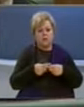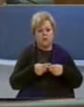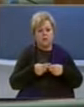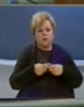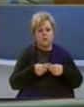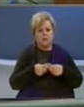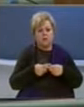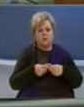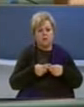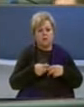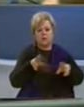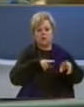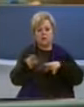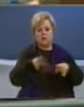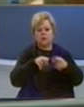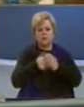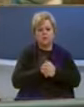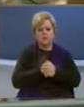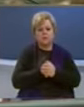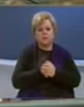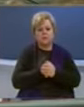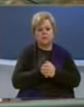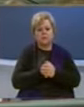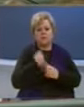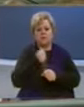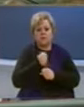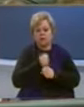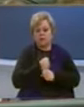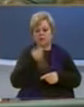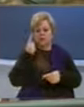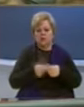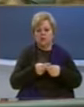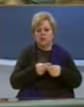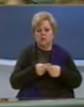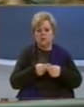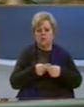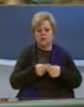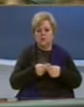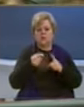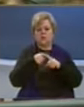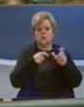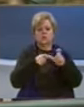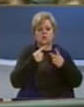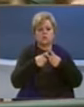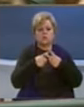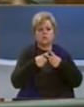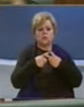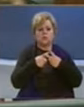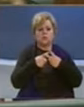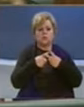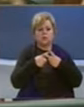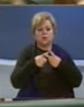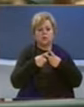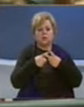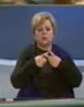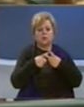drejt unifikimit sistemi drejtësis, ndërsa janë ba veprime cilat vërtit mundën më konsideru edhe antikushtetuse, edhe ka ndalë pak për i parimeve